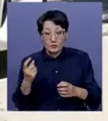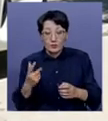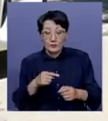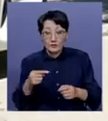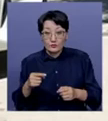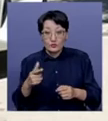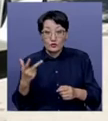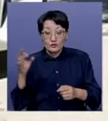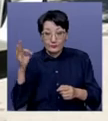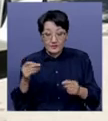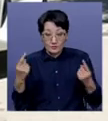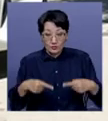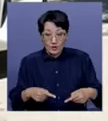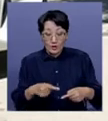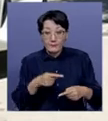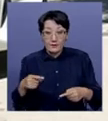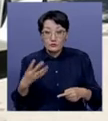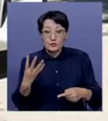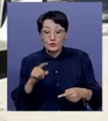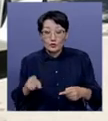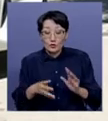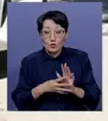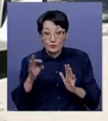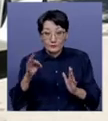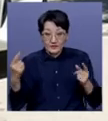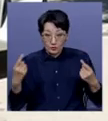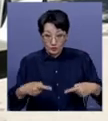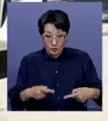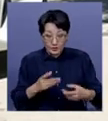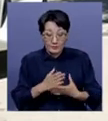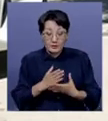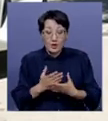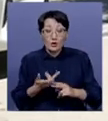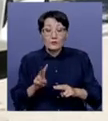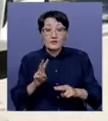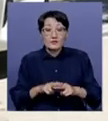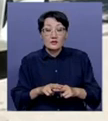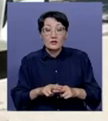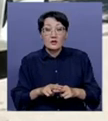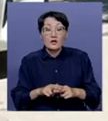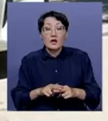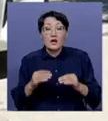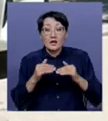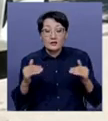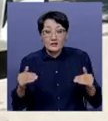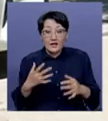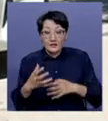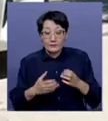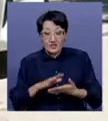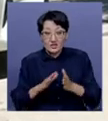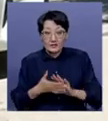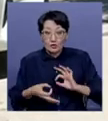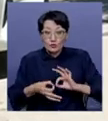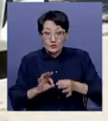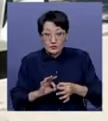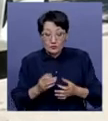дейін құлдырайды десе, қазір -4-9%-ға дейін құлдырайды деп айтып отыр. Бұның өзі белгілі дәрежеде әлемдегі жағдайдың қазір күрделеніп бара